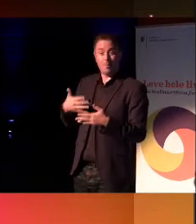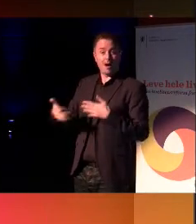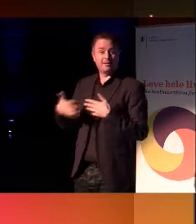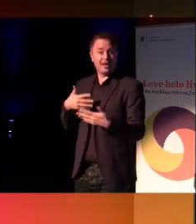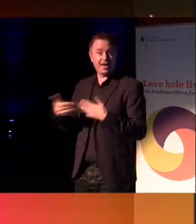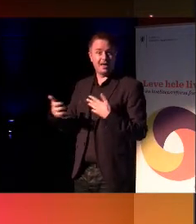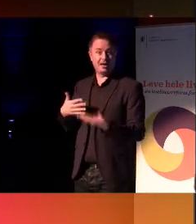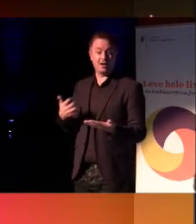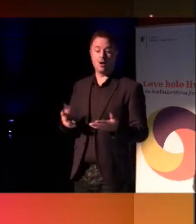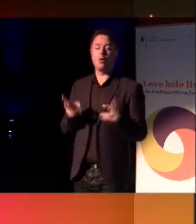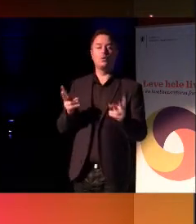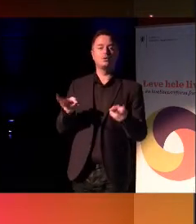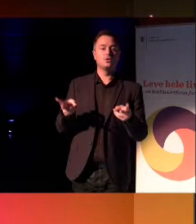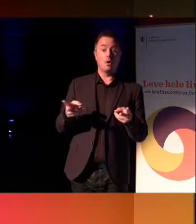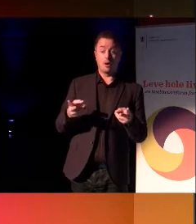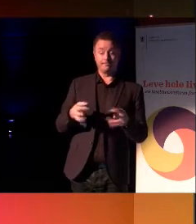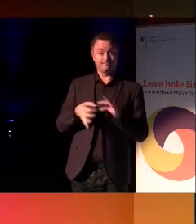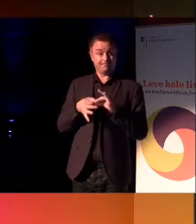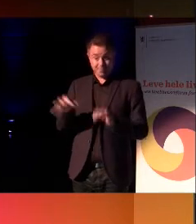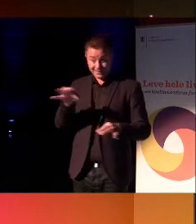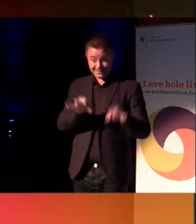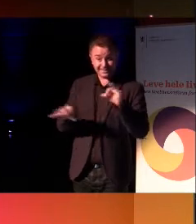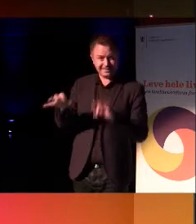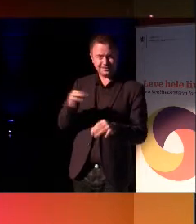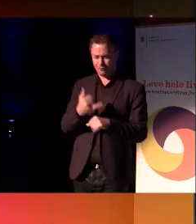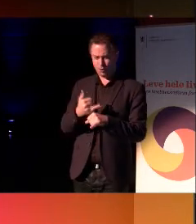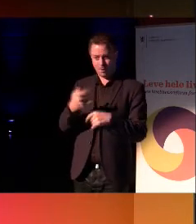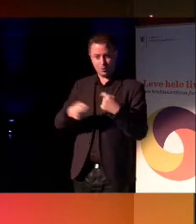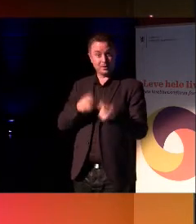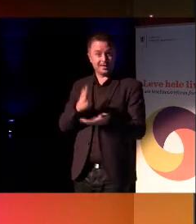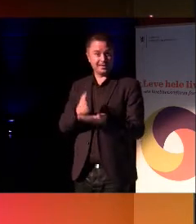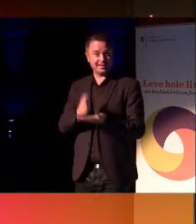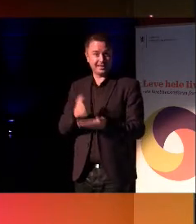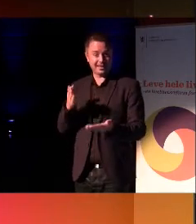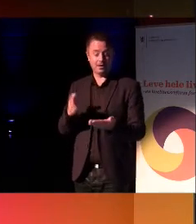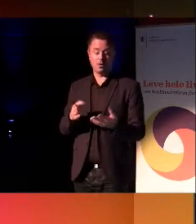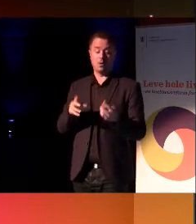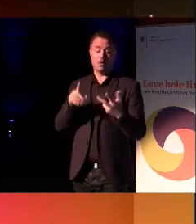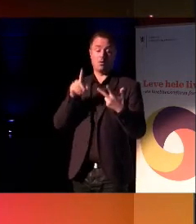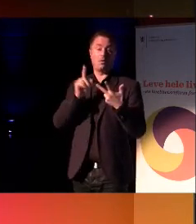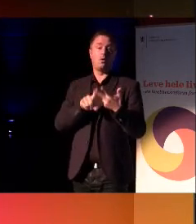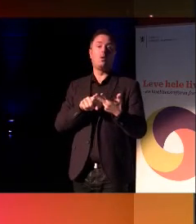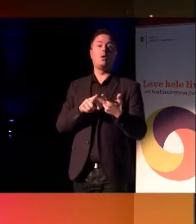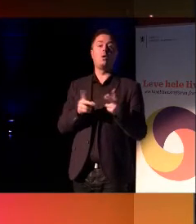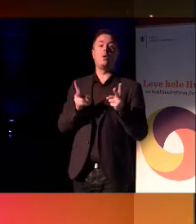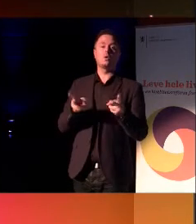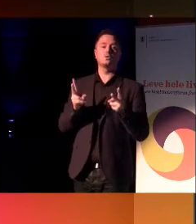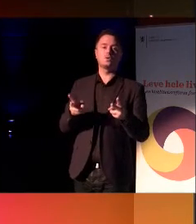det som Bjørn Gullvåg sa, betydningen av ledelse for gode og trygge tjenester.